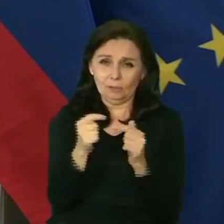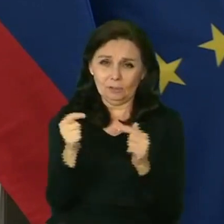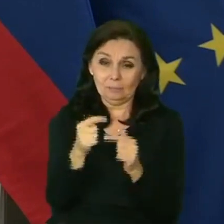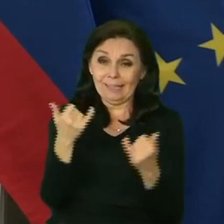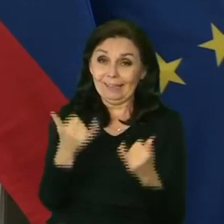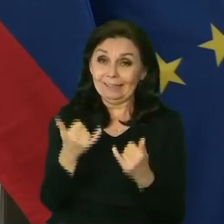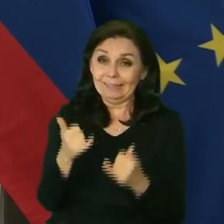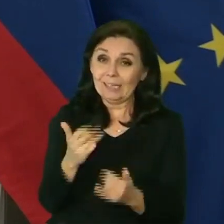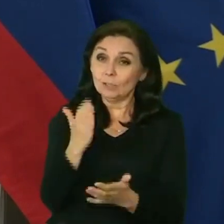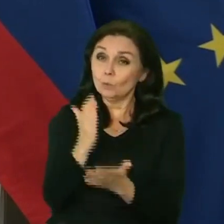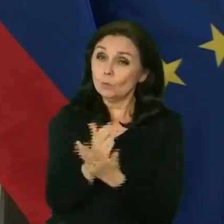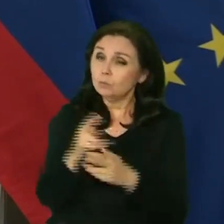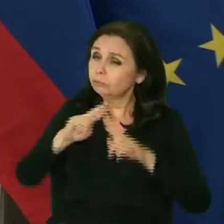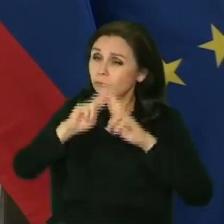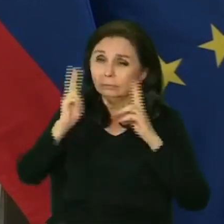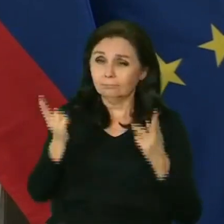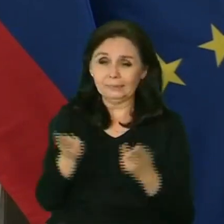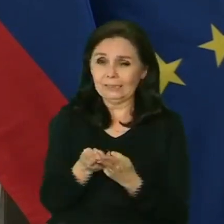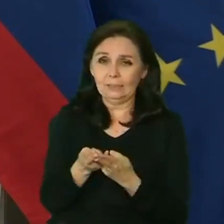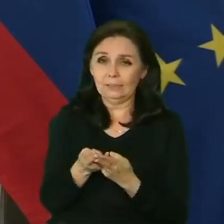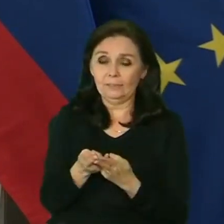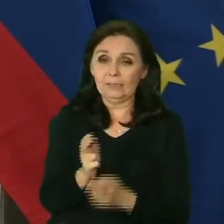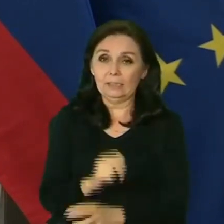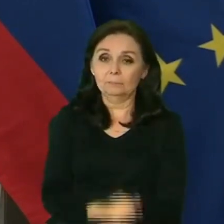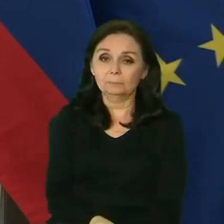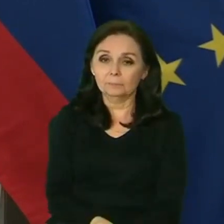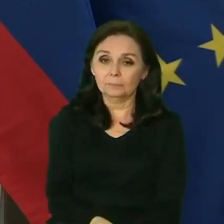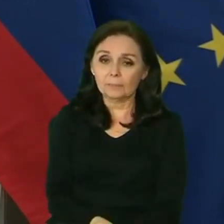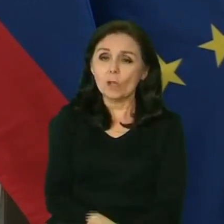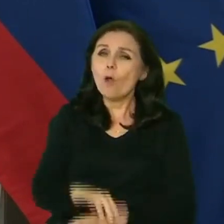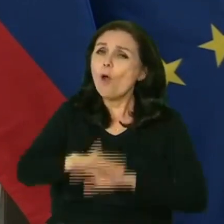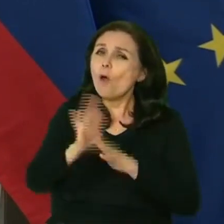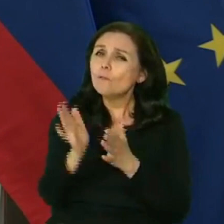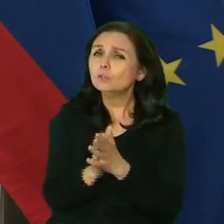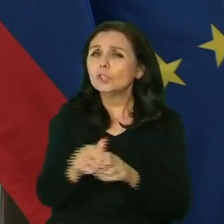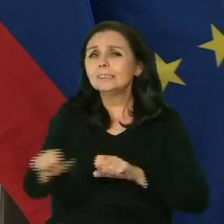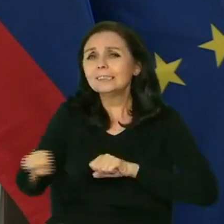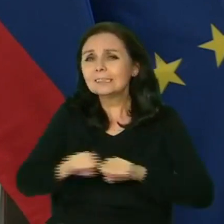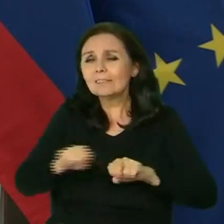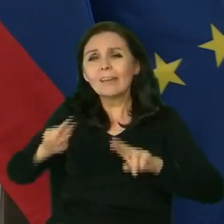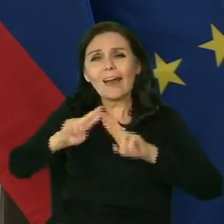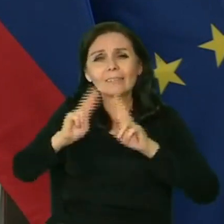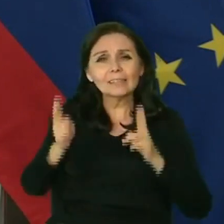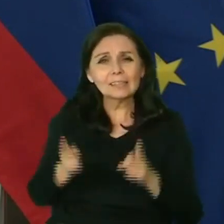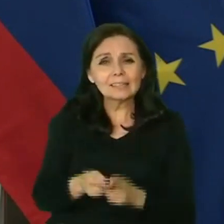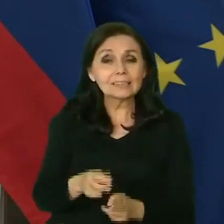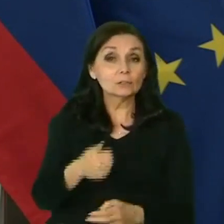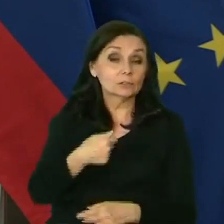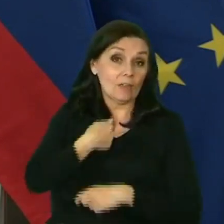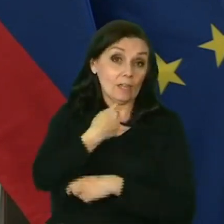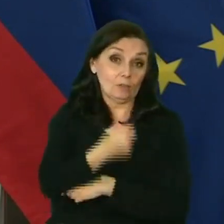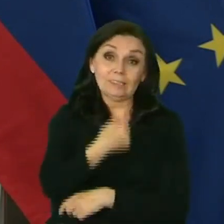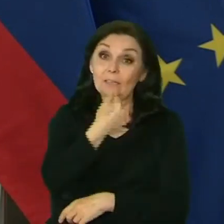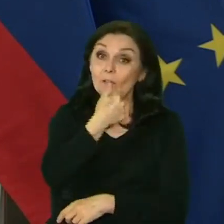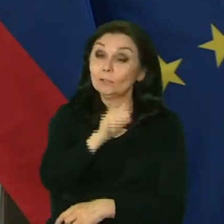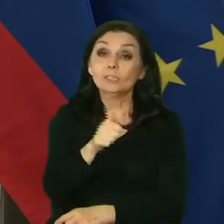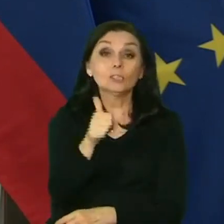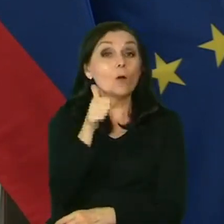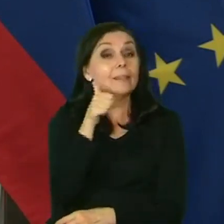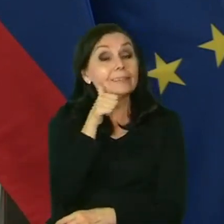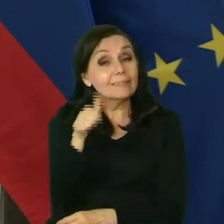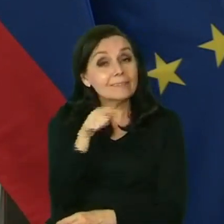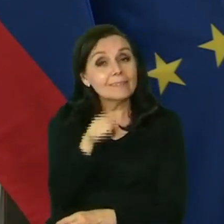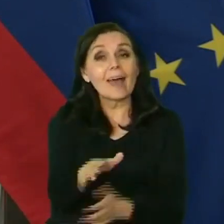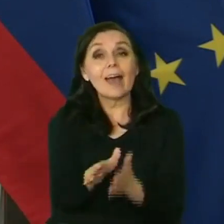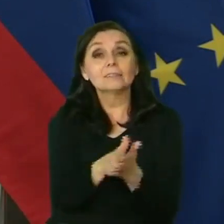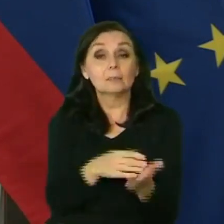ohrozuje dnes už úplne celý svet. Všetky vlády na svete dostávajú prvých 100 dní na nádych.